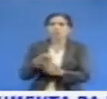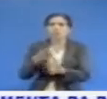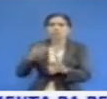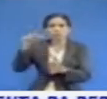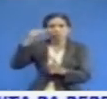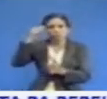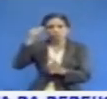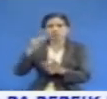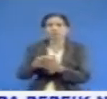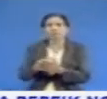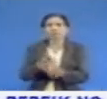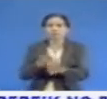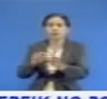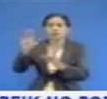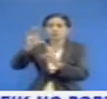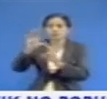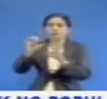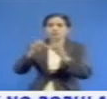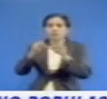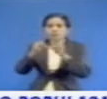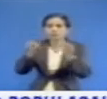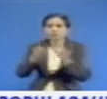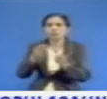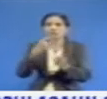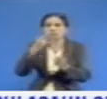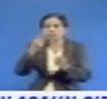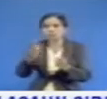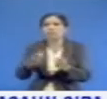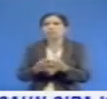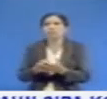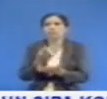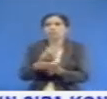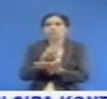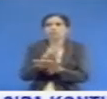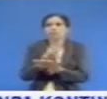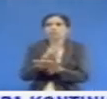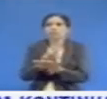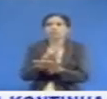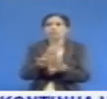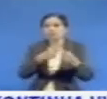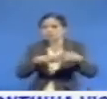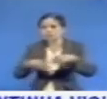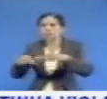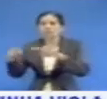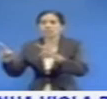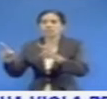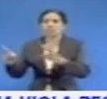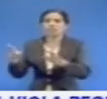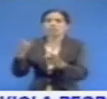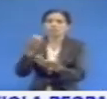Governo. Tur Sefisuku Katak, Aldeia Ailok Larang no Terminal, Osantam Faluba Conta Bankari Suku